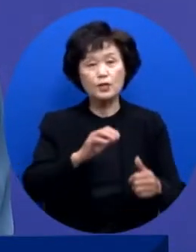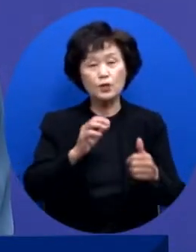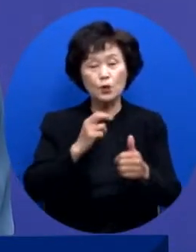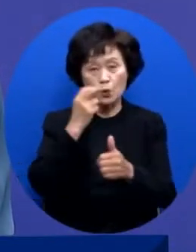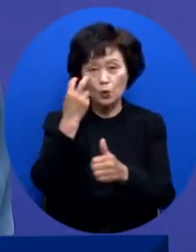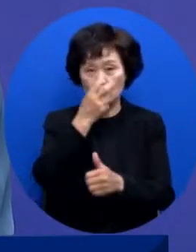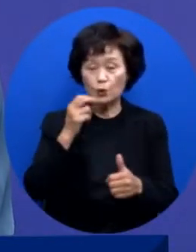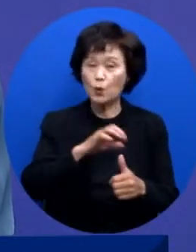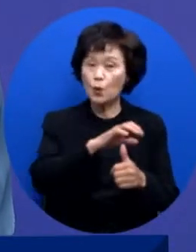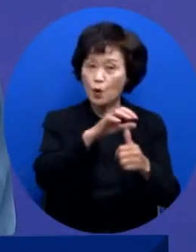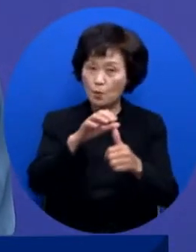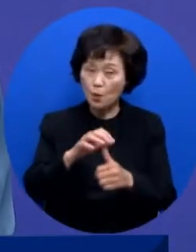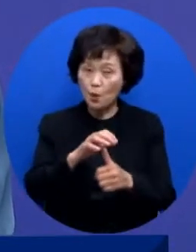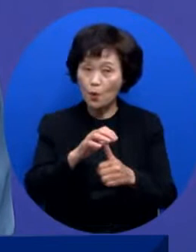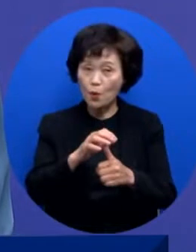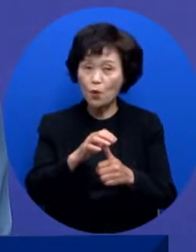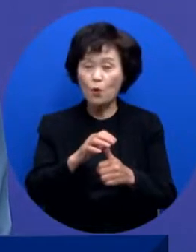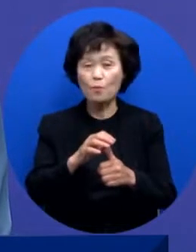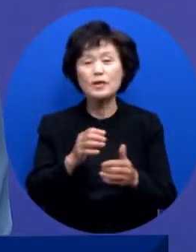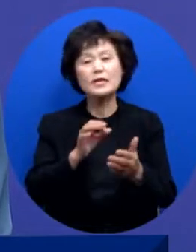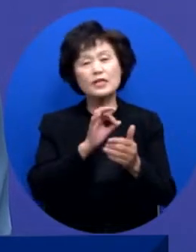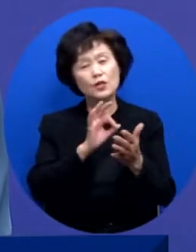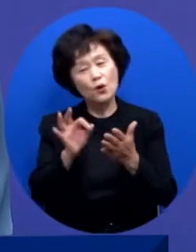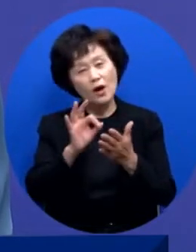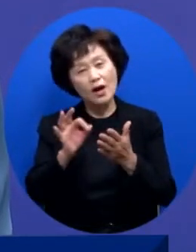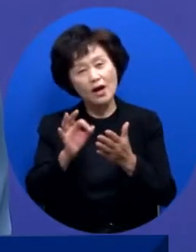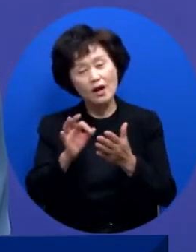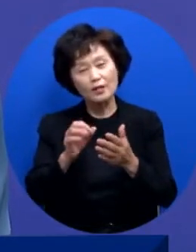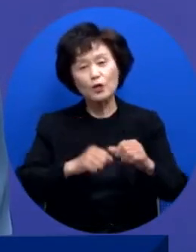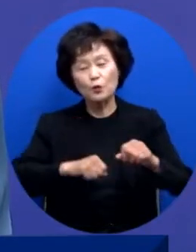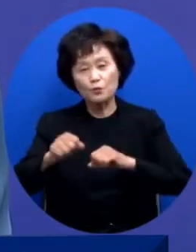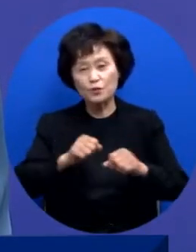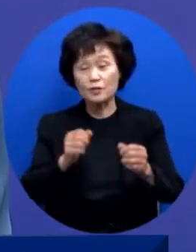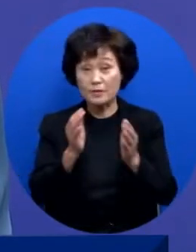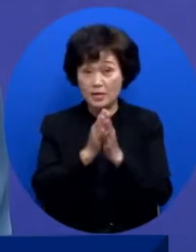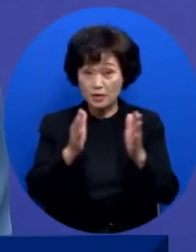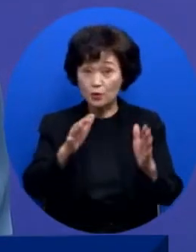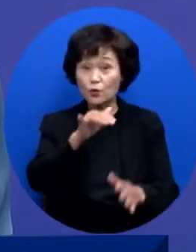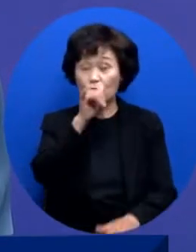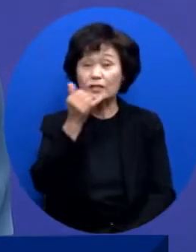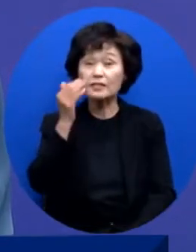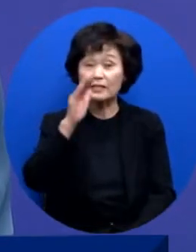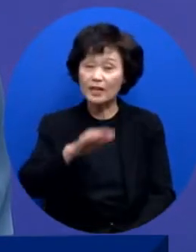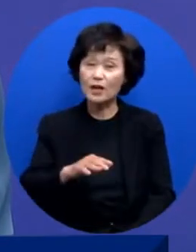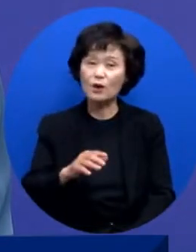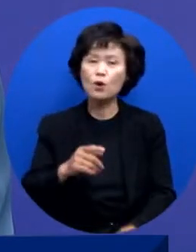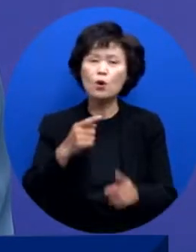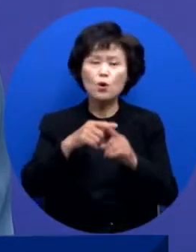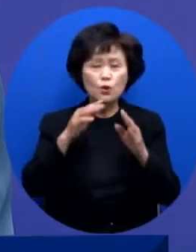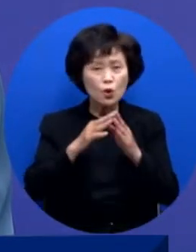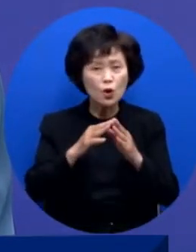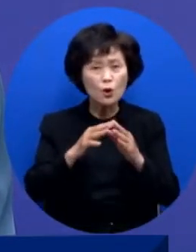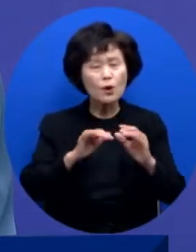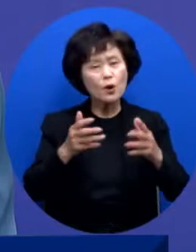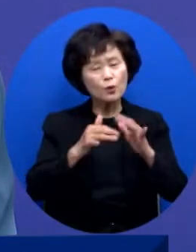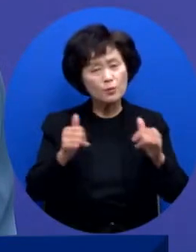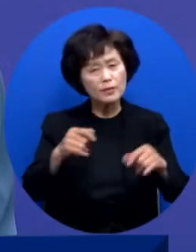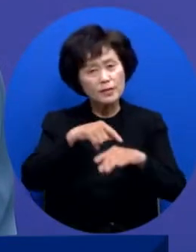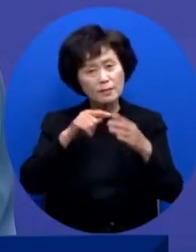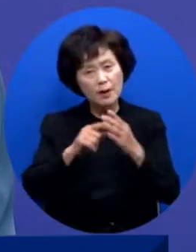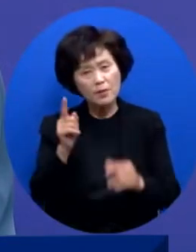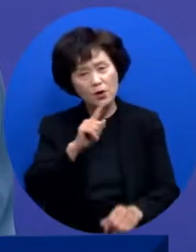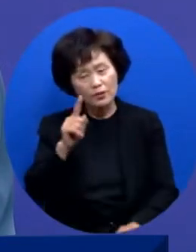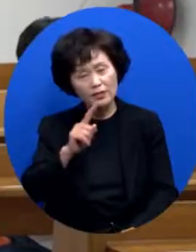제공하자는 움직임이 일고 있습니다. 국민과 목회자들은 교회의 돌봄 시설 운영에 대해 어떻게 생각할지 김인혜 기자가 전해드립니다.